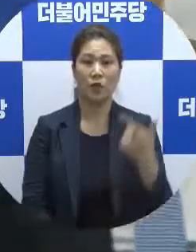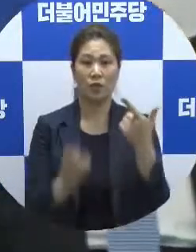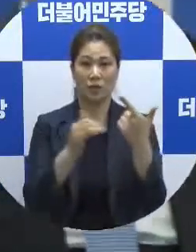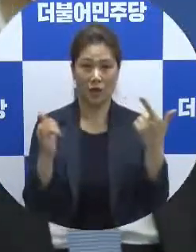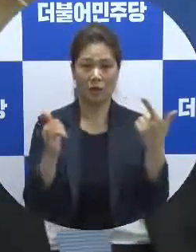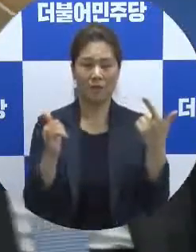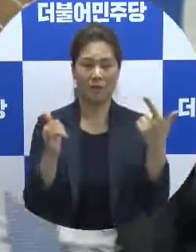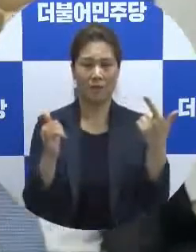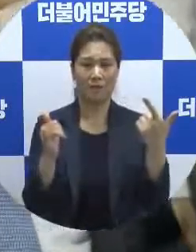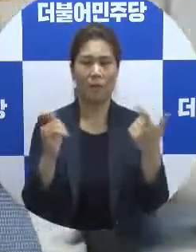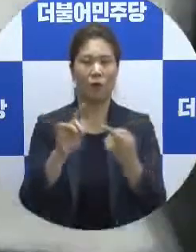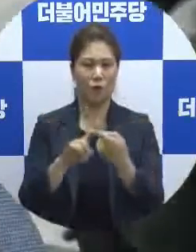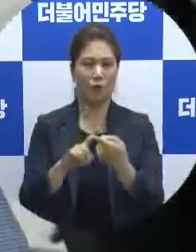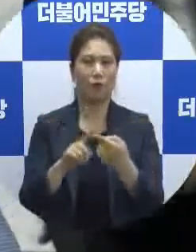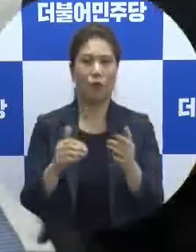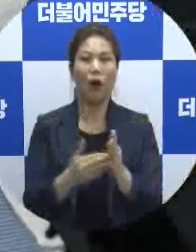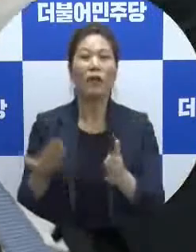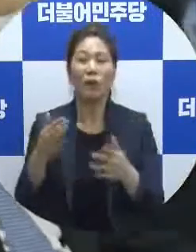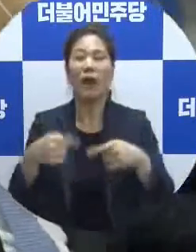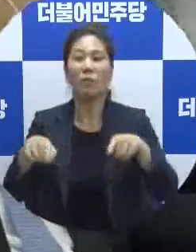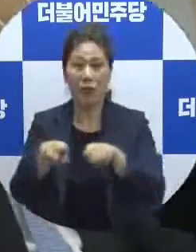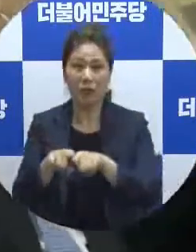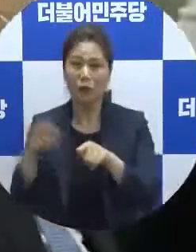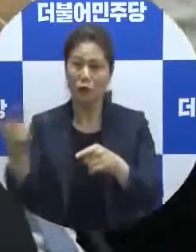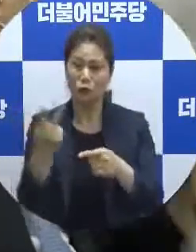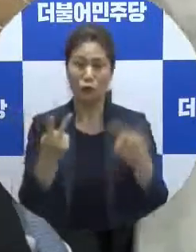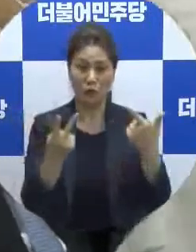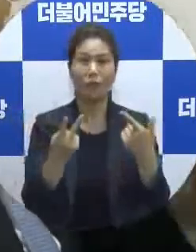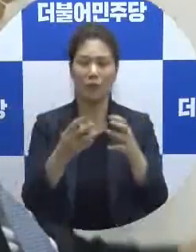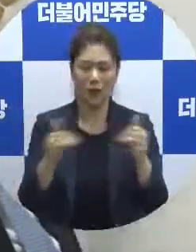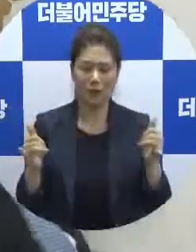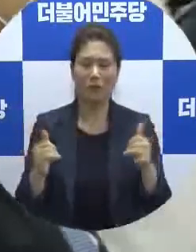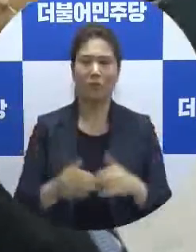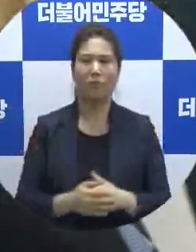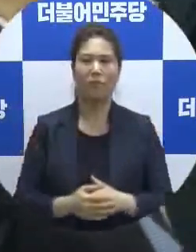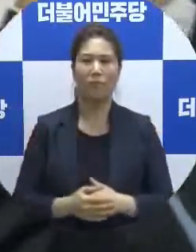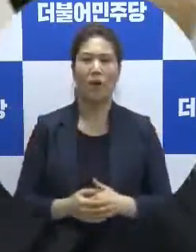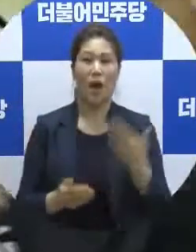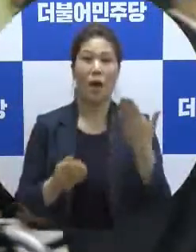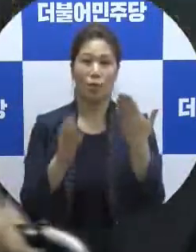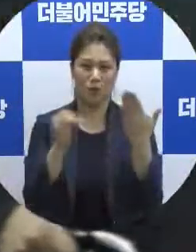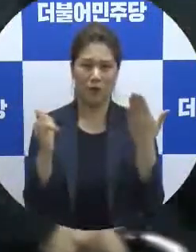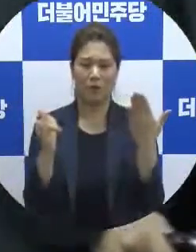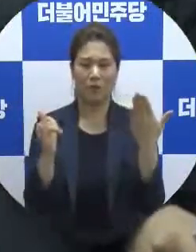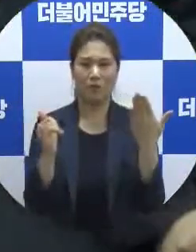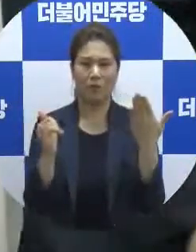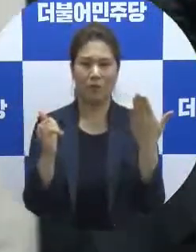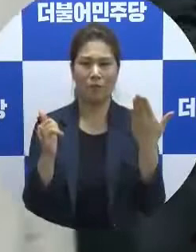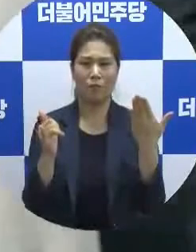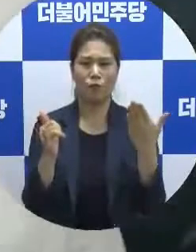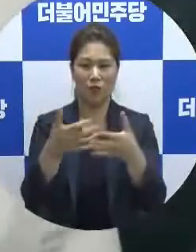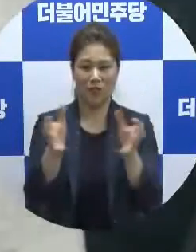6분이 남았습니다. 하지만 함께 달렸던 9분, 이 9분들은 우리 당의